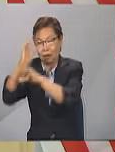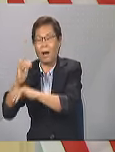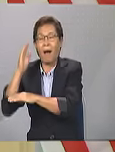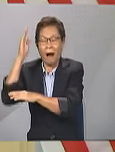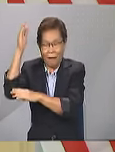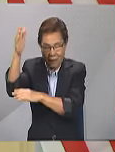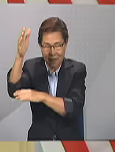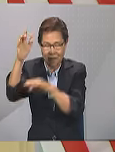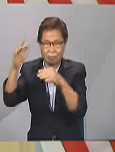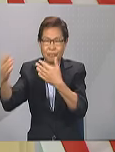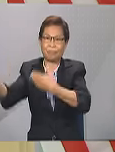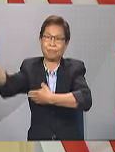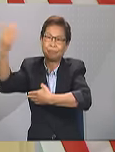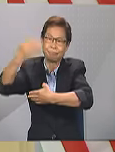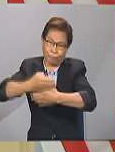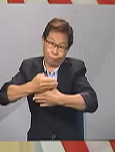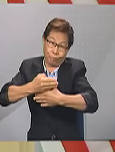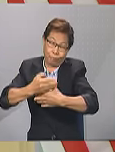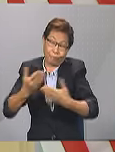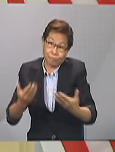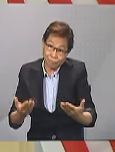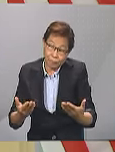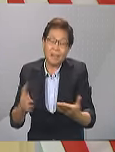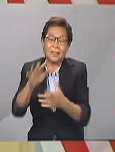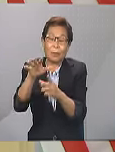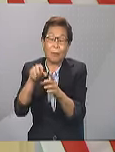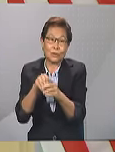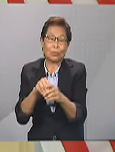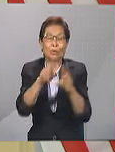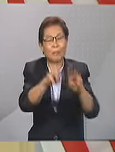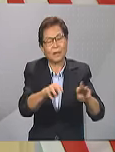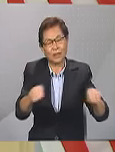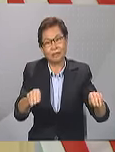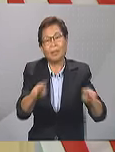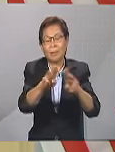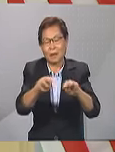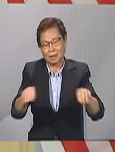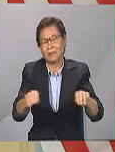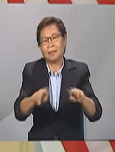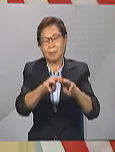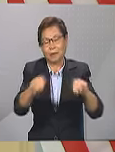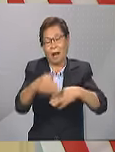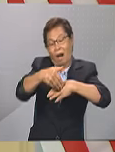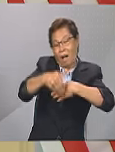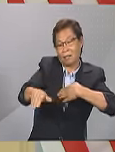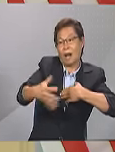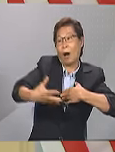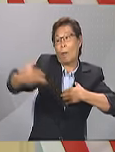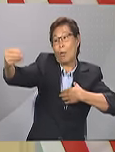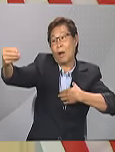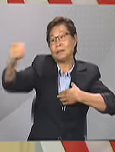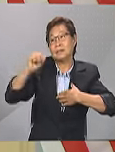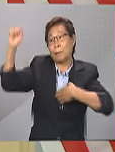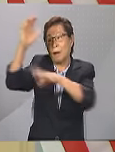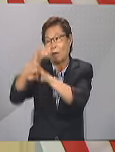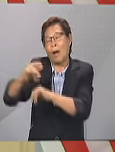akan di quality jadi termasuklah pelajar-pelajar yang diantar pulang juga